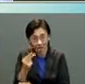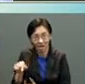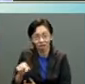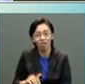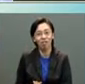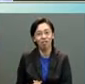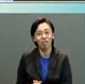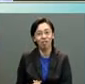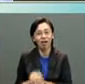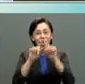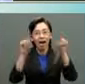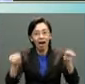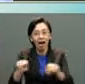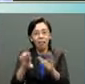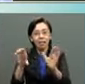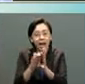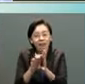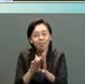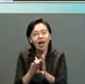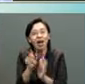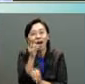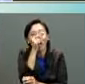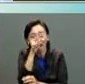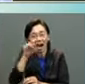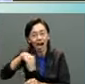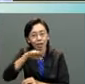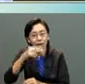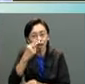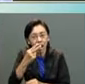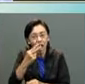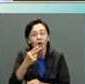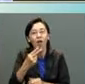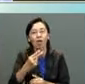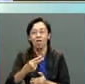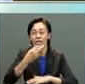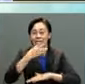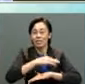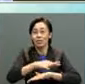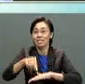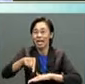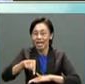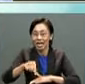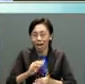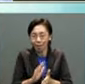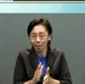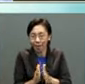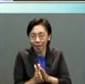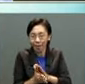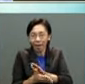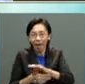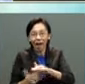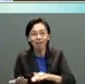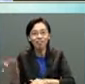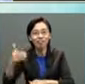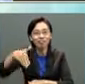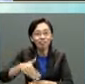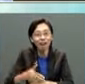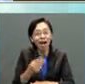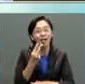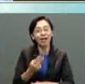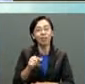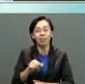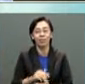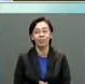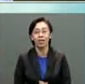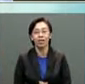ยก็ถือว่าเป็นหนึ่งสิ่งเป็นของขวัญที่สิ่งแวดล้อมหรือว่าทรัพยากรธรรมชาตินั้นตอบกลับมาให้กับมนุษย์อย่างเราเนี่ยแหละ